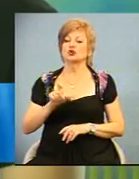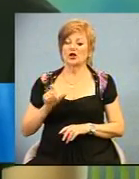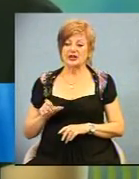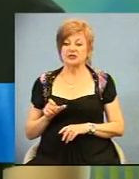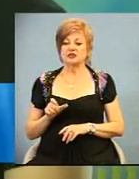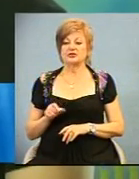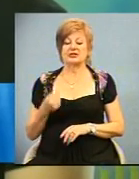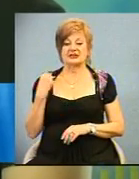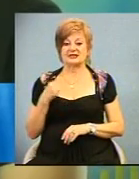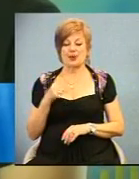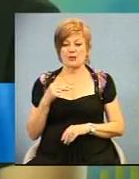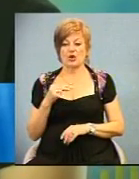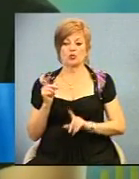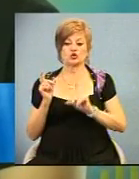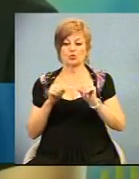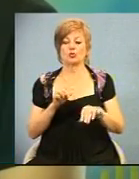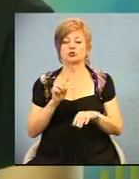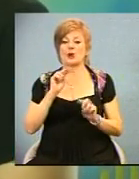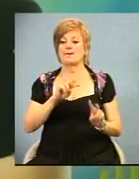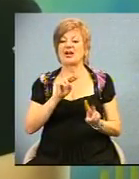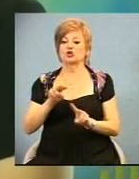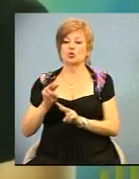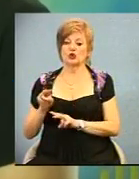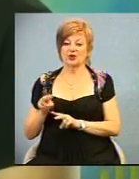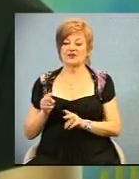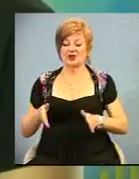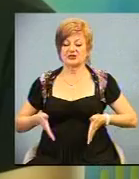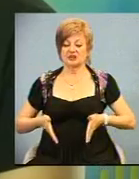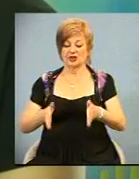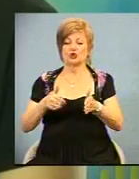підуть з міста Запоріжжя патрулювати